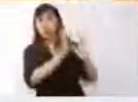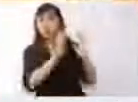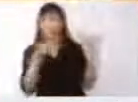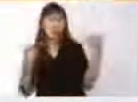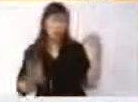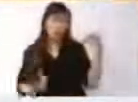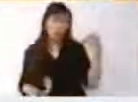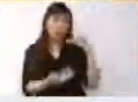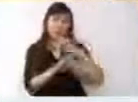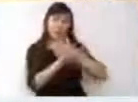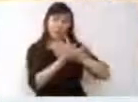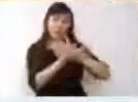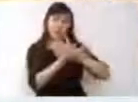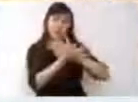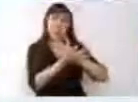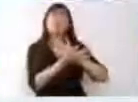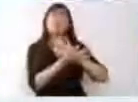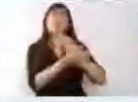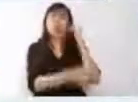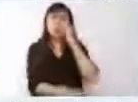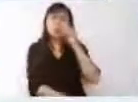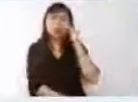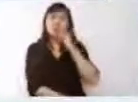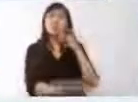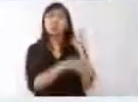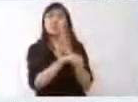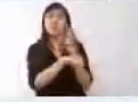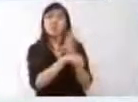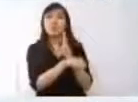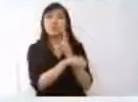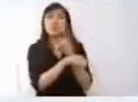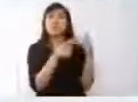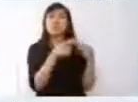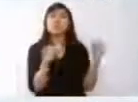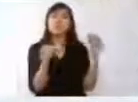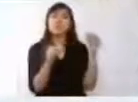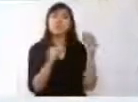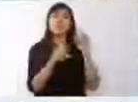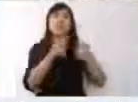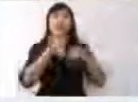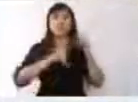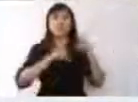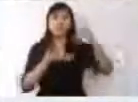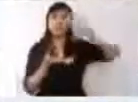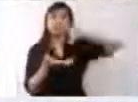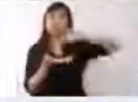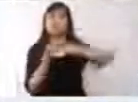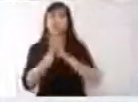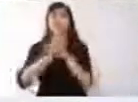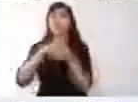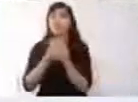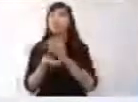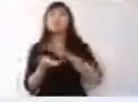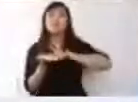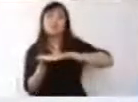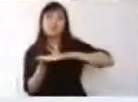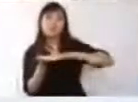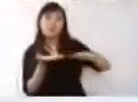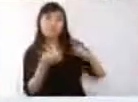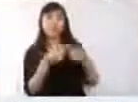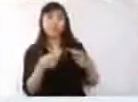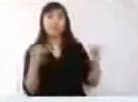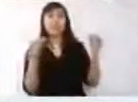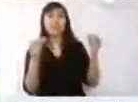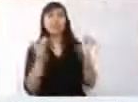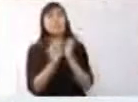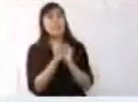malaking cluster kung hindi masubaybayan kagaya po ng mga bars at mga restaurants at mga karaoke bars po.